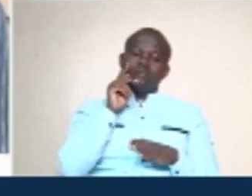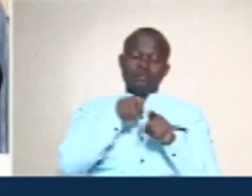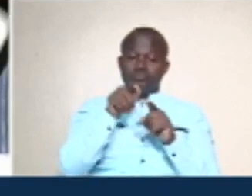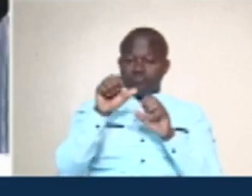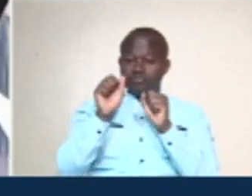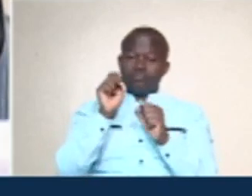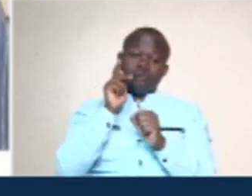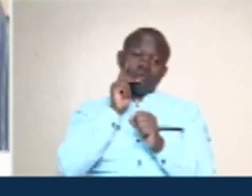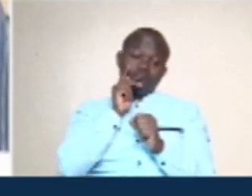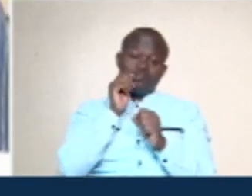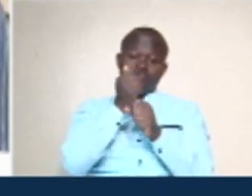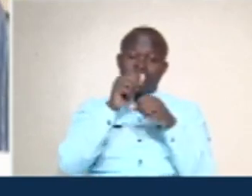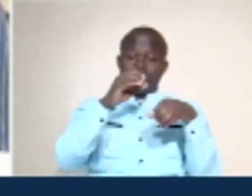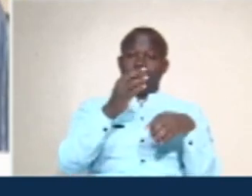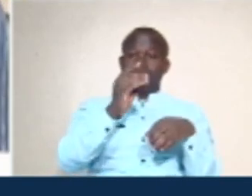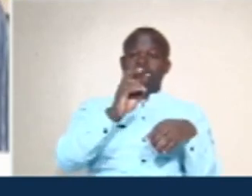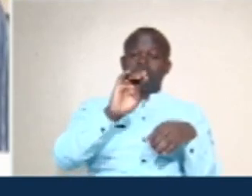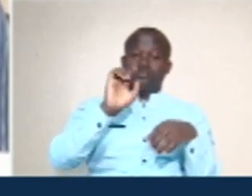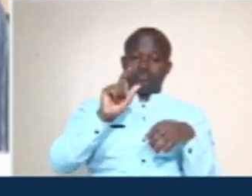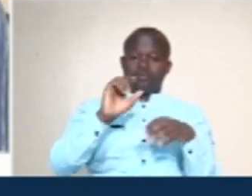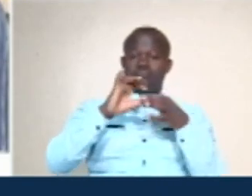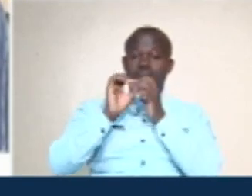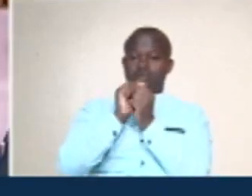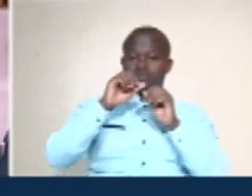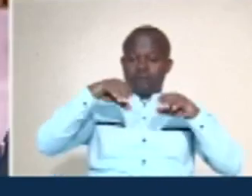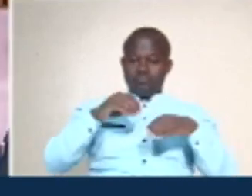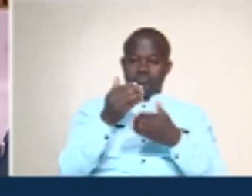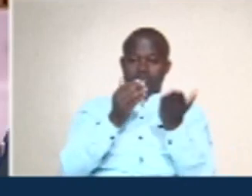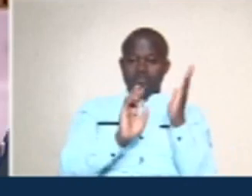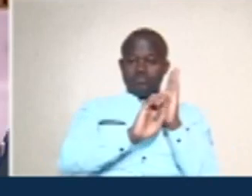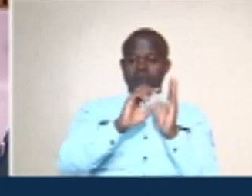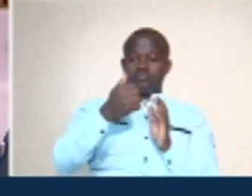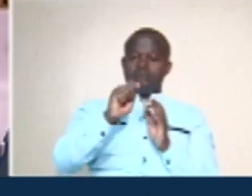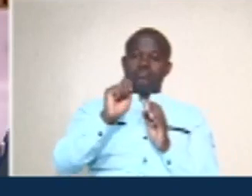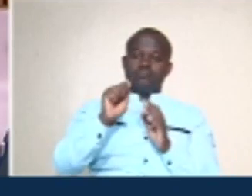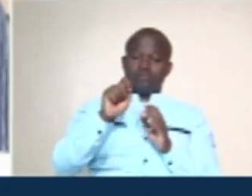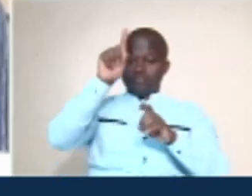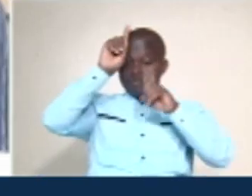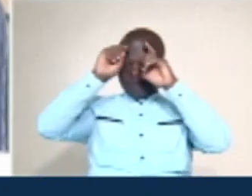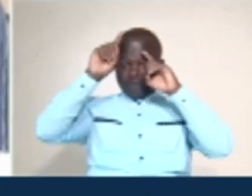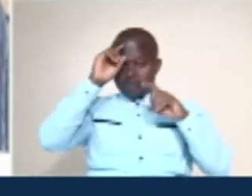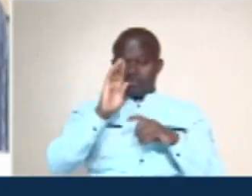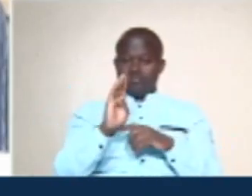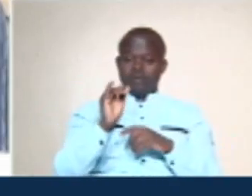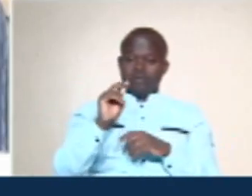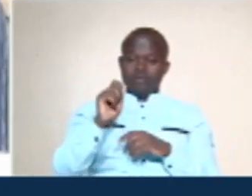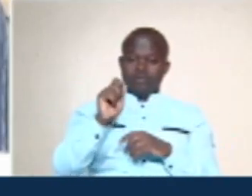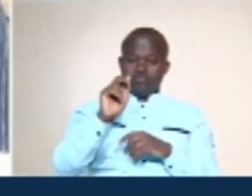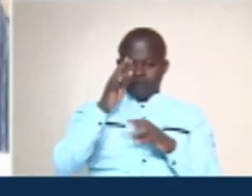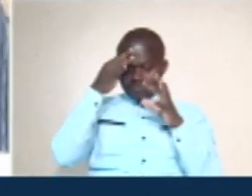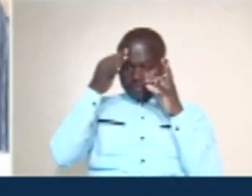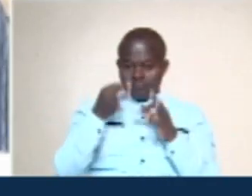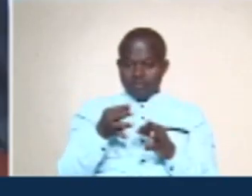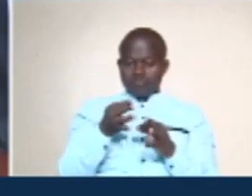nk'abanyarwanda bikorwa n'umutwe twara bwa FDLR ufatanyije n'ingabo za leta ya Congo. Akaba ariho Ambasaderi Claver Gatete yibaza impamvu Bintu Keita mu ijambo yahisemo